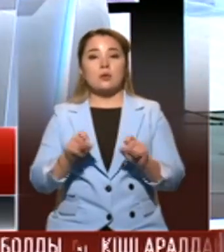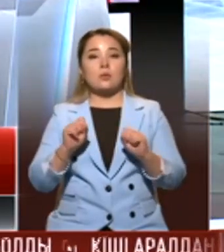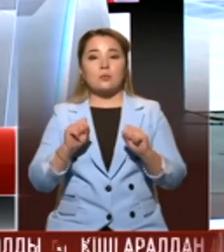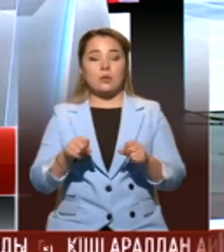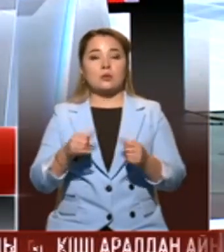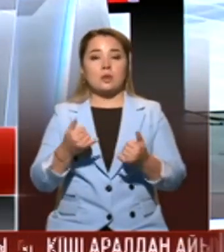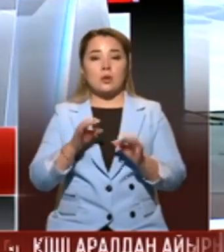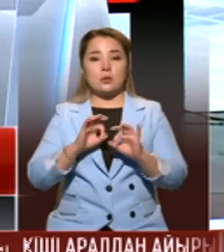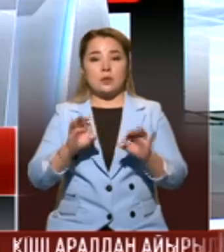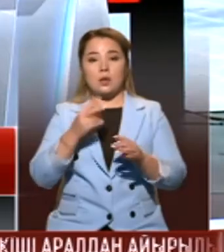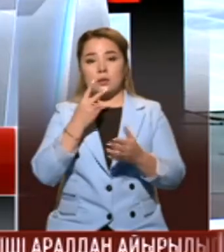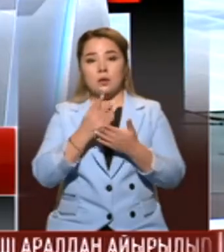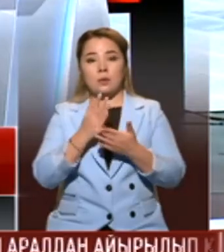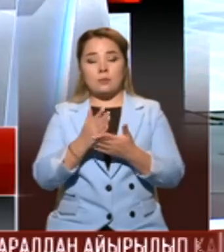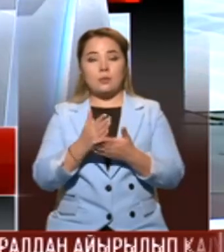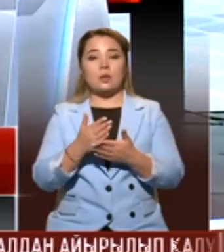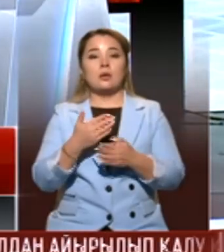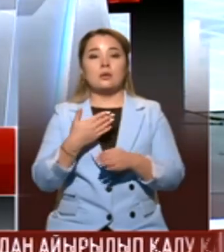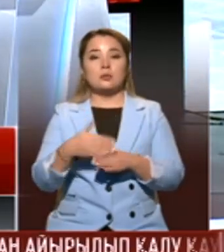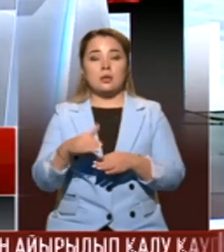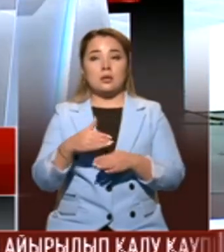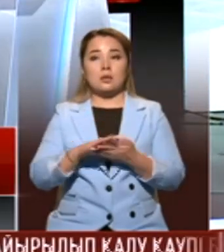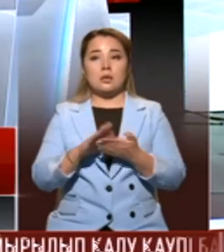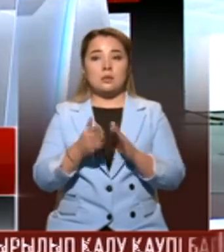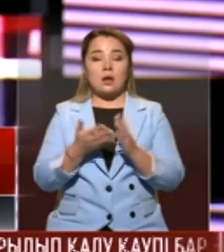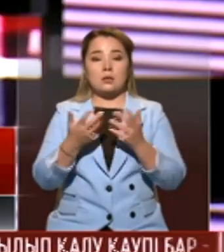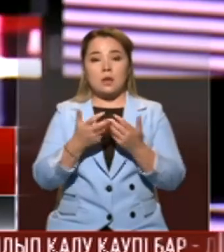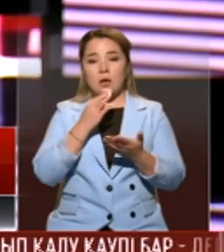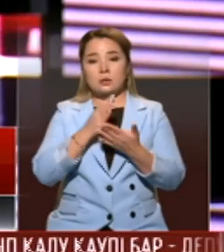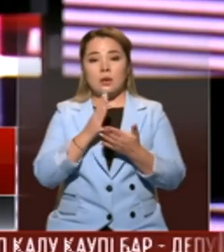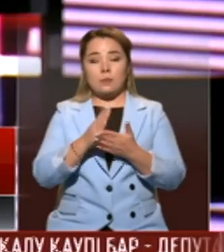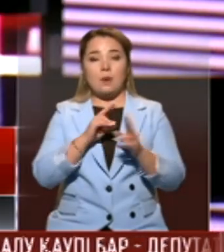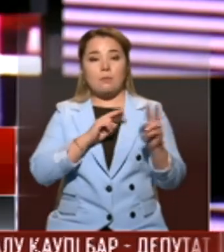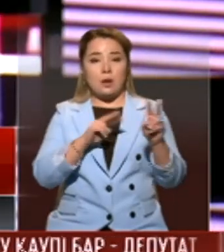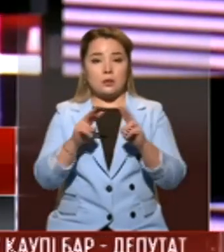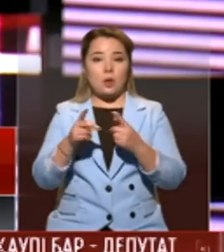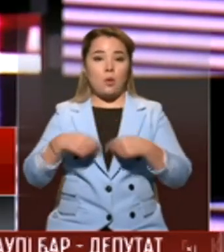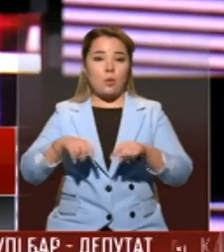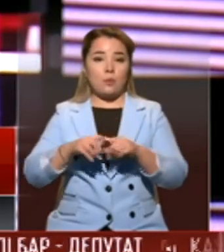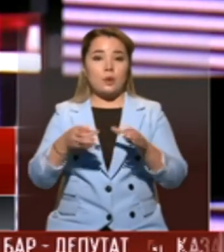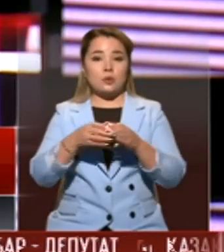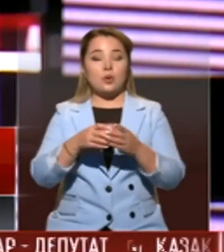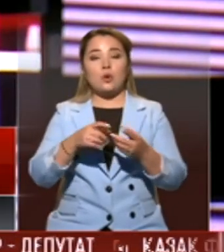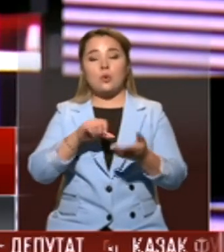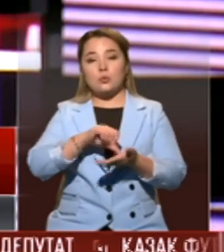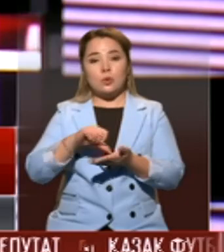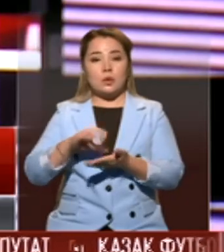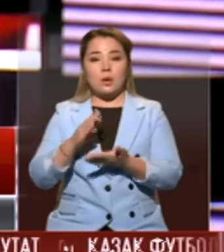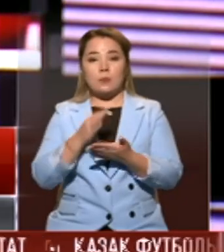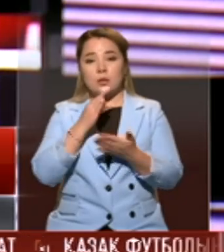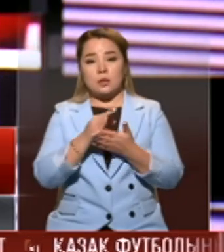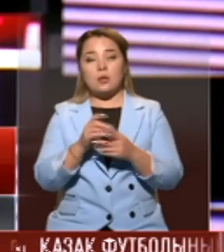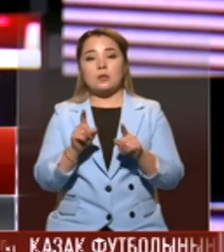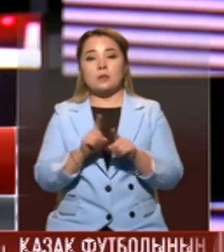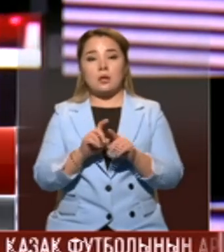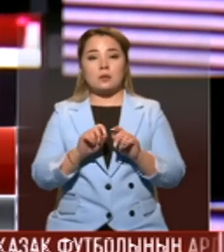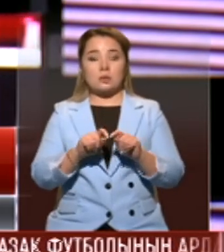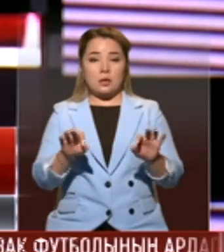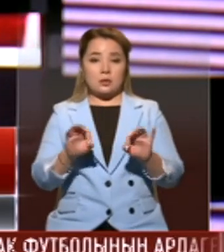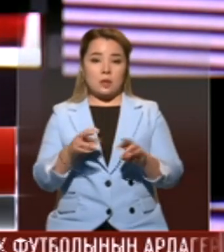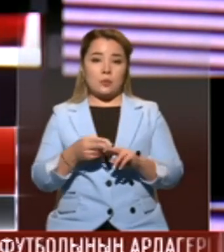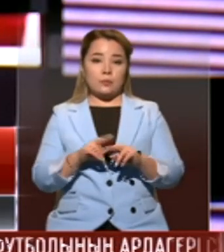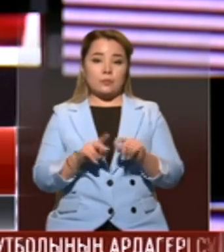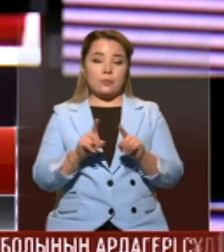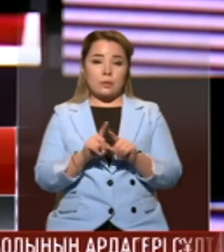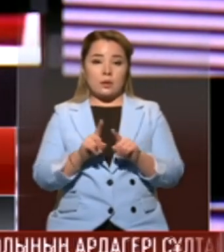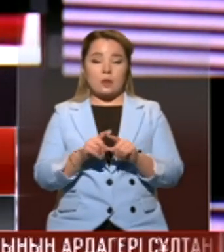дос көшімнің айтып жатқан есебі бойынша мына бақыла деген қоғамдық ұйым дедіңіздер ме? Қалай осы ұйым? Бұл жерде тағы бір мәселе